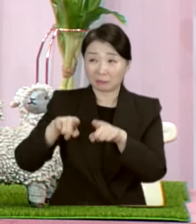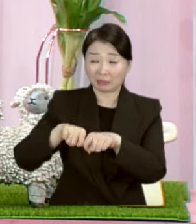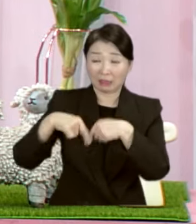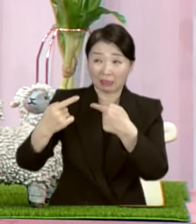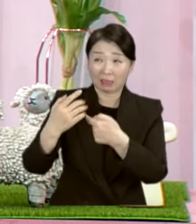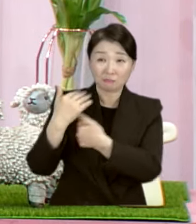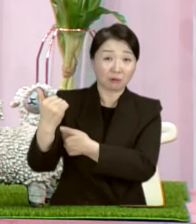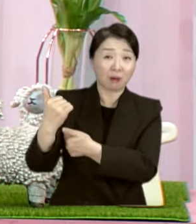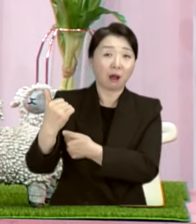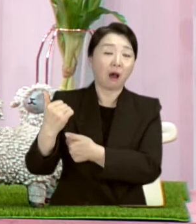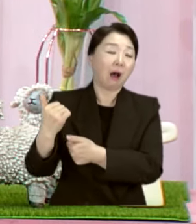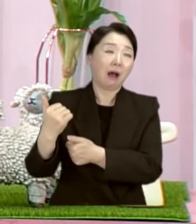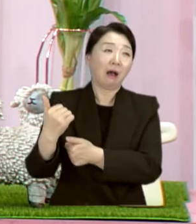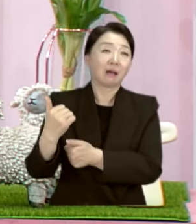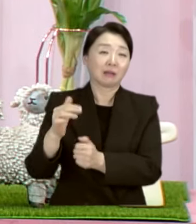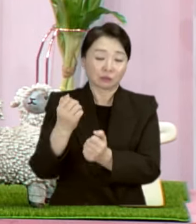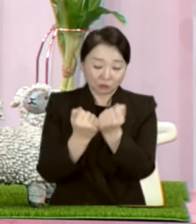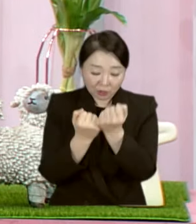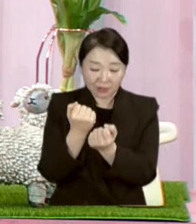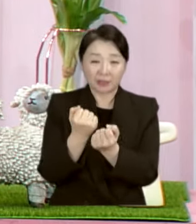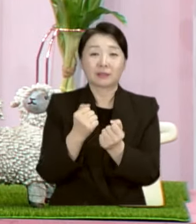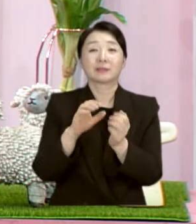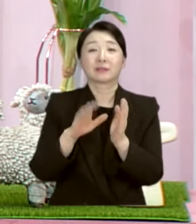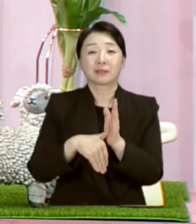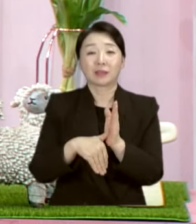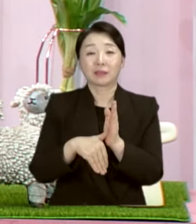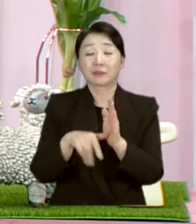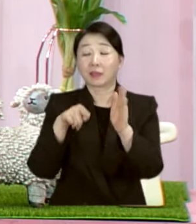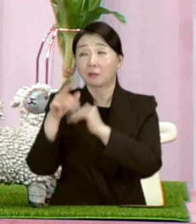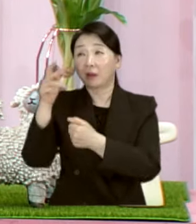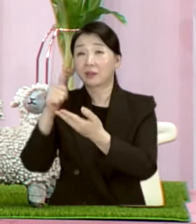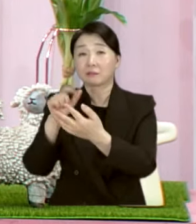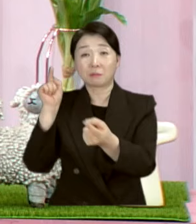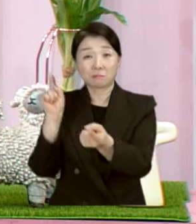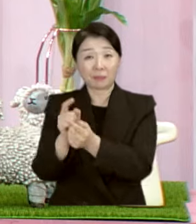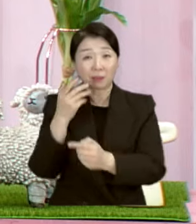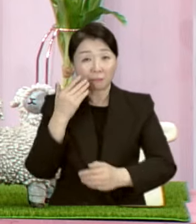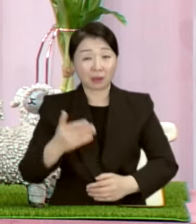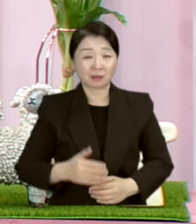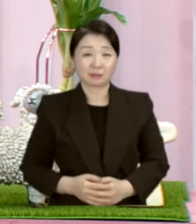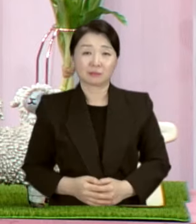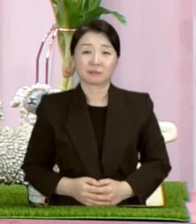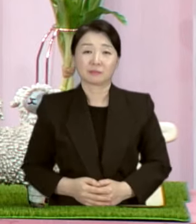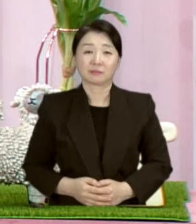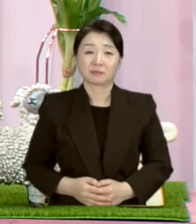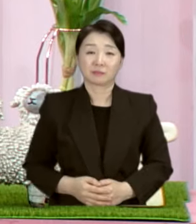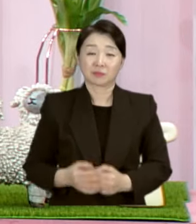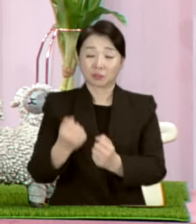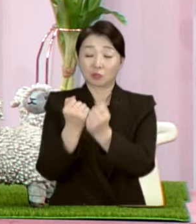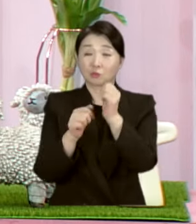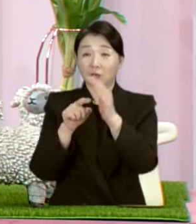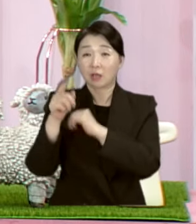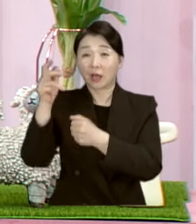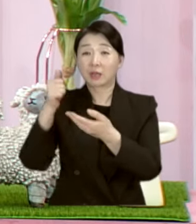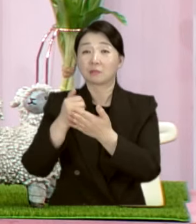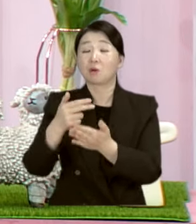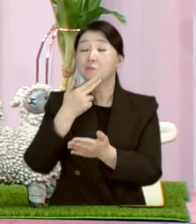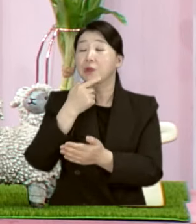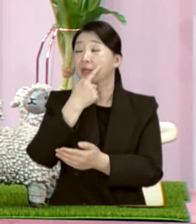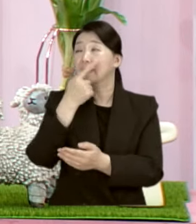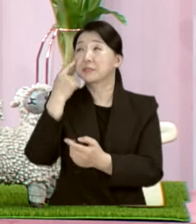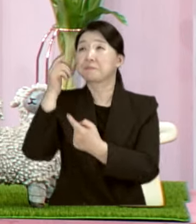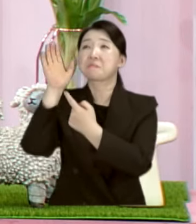가지? 네, 그래서 그 수련회를 기점으로 내가 그 수련회 가면 하나님을 만날 수 있는데 그 수련회 가서 하나님 없다는